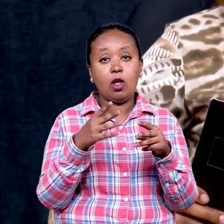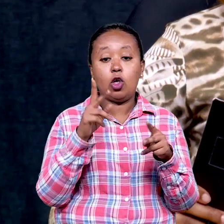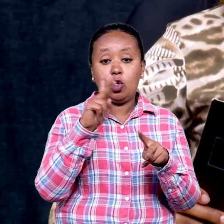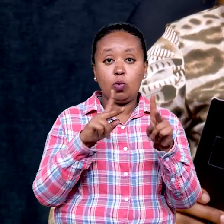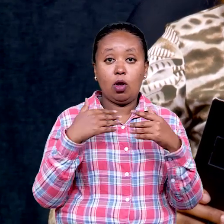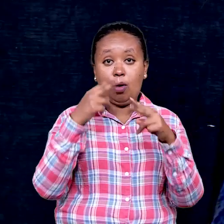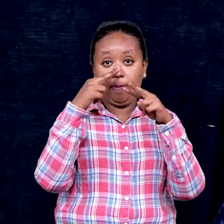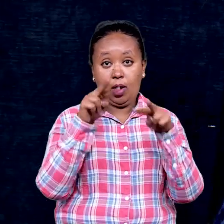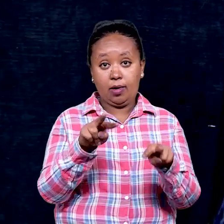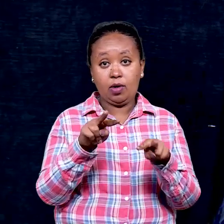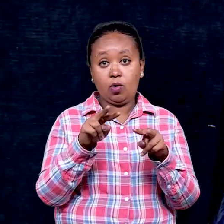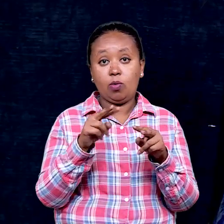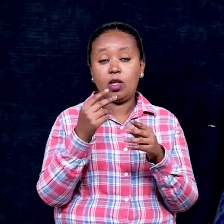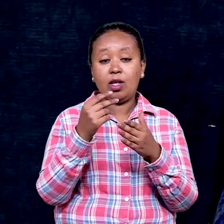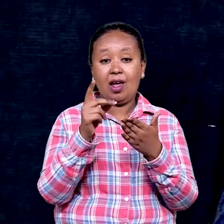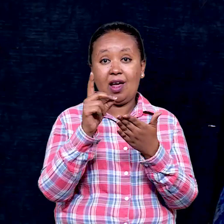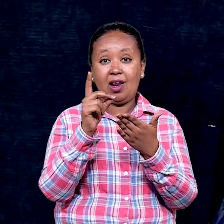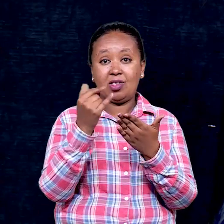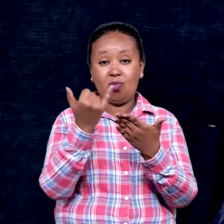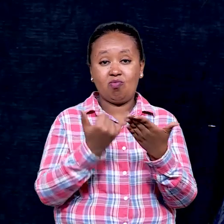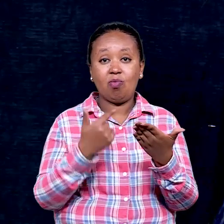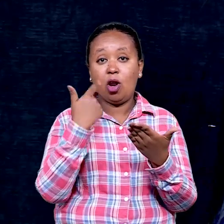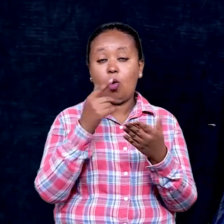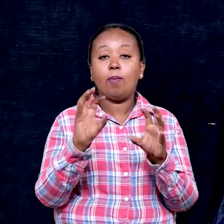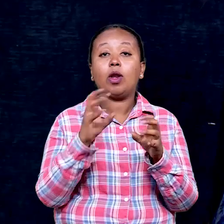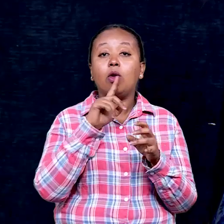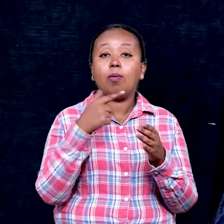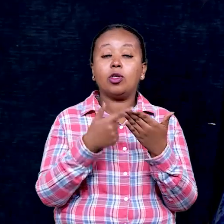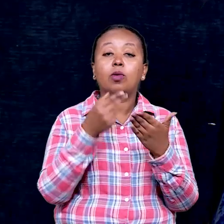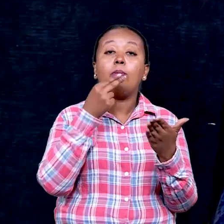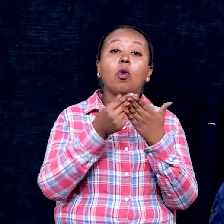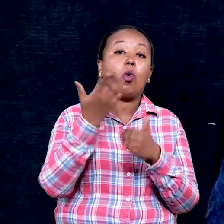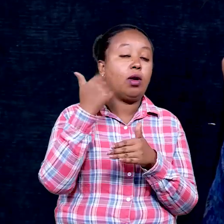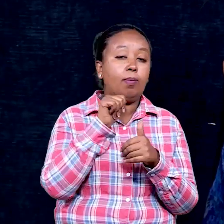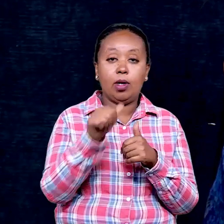አመለካከት የቀረጸው ሚዲያው ነው። ሶ በዚህ ረገድ በጎ አልነበረም።